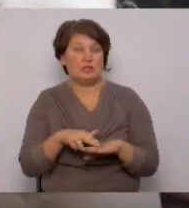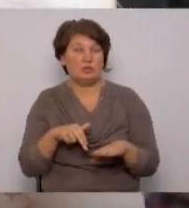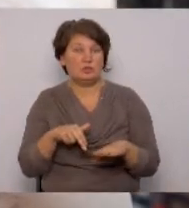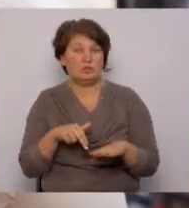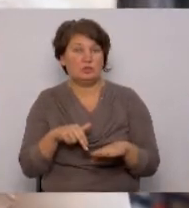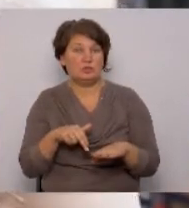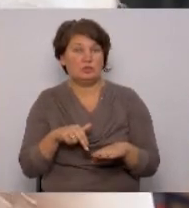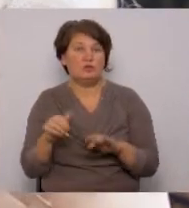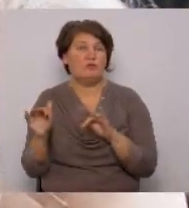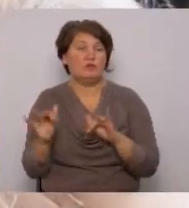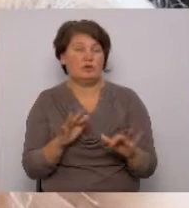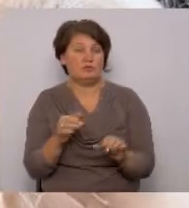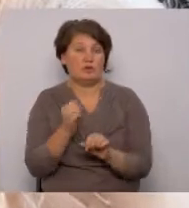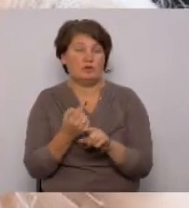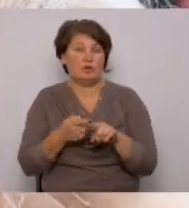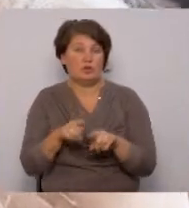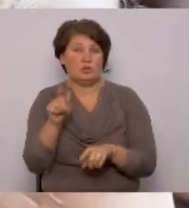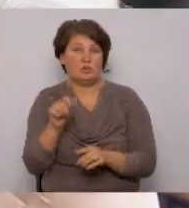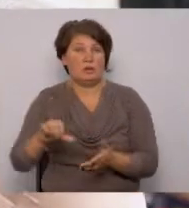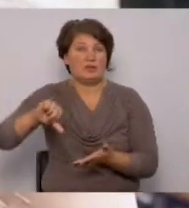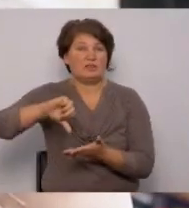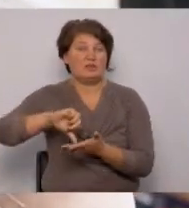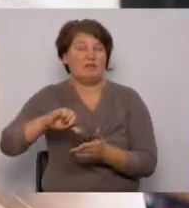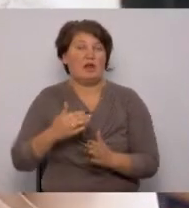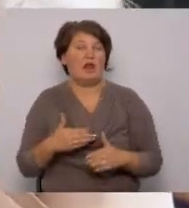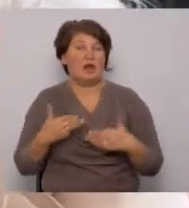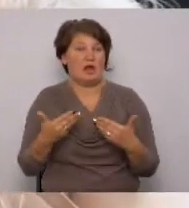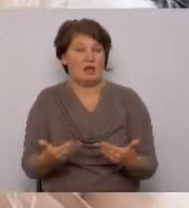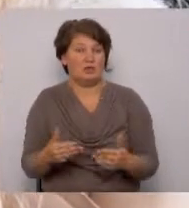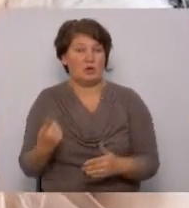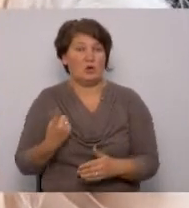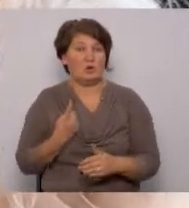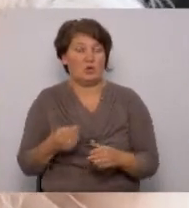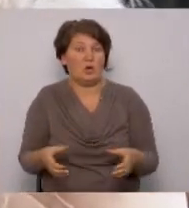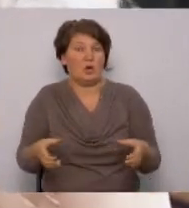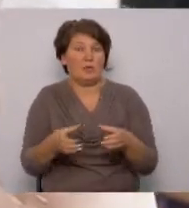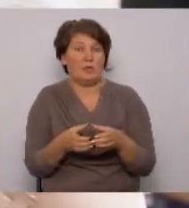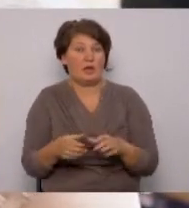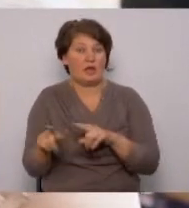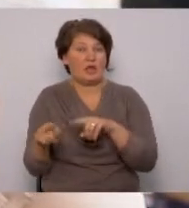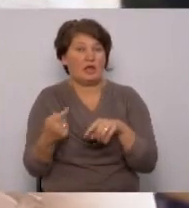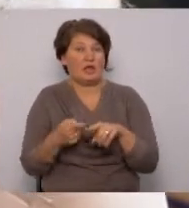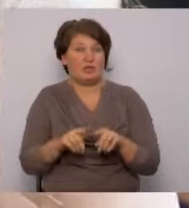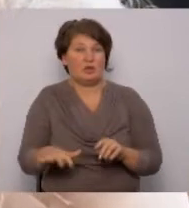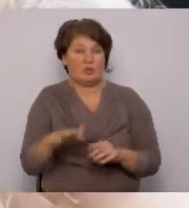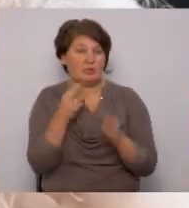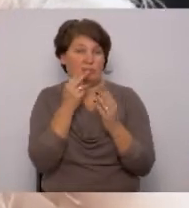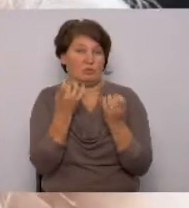оперативно відпрацювали, і ті люди, які представлялися охоронною компанією, яка наняла їх на цей об'єкт, просто